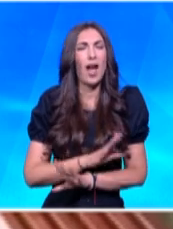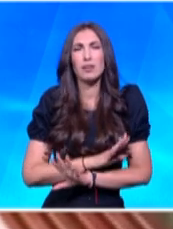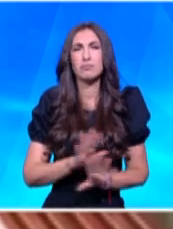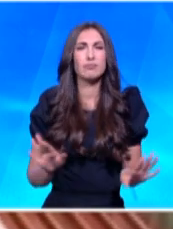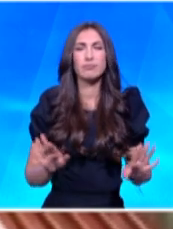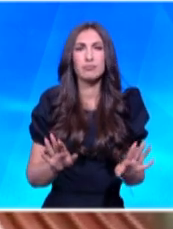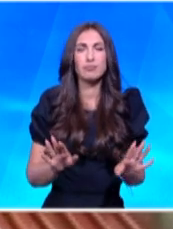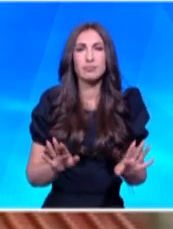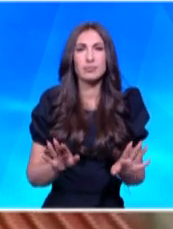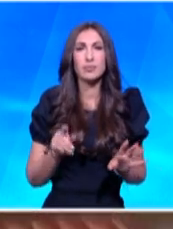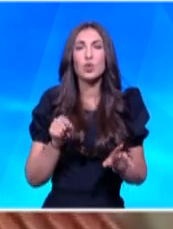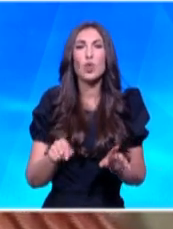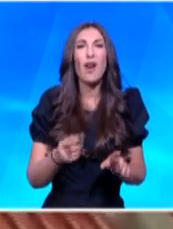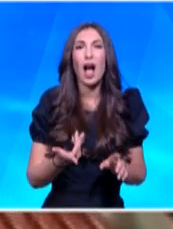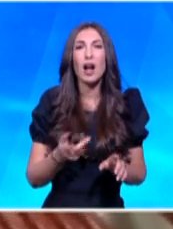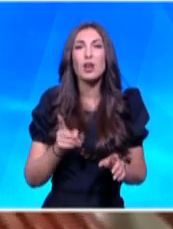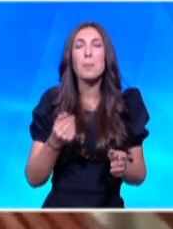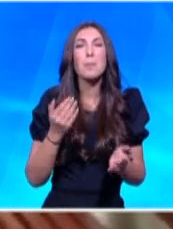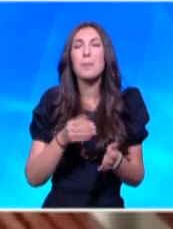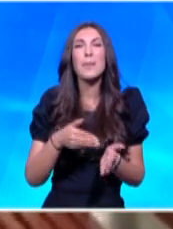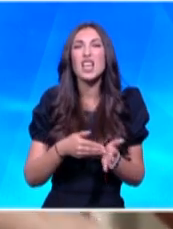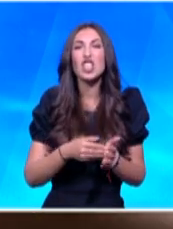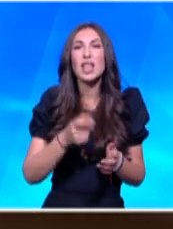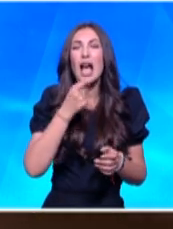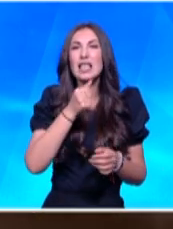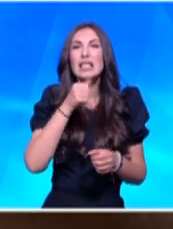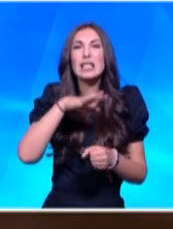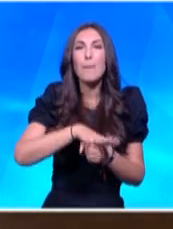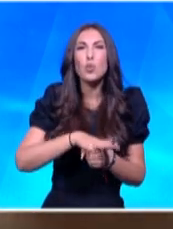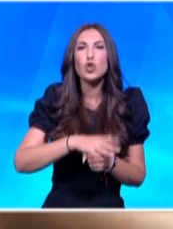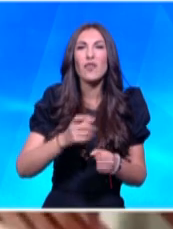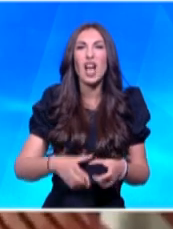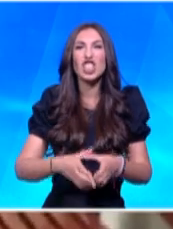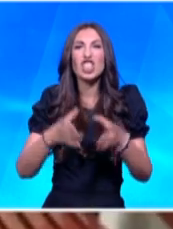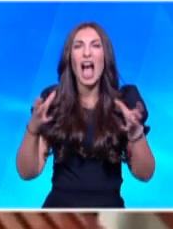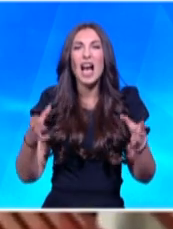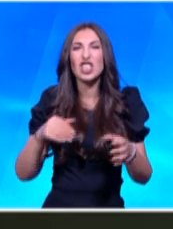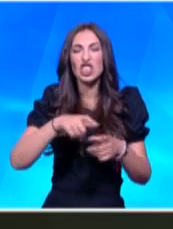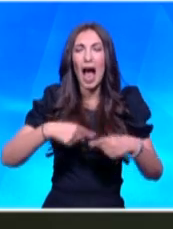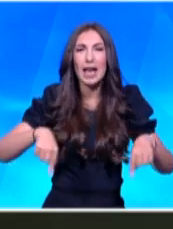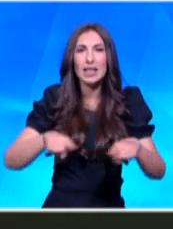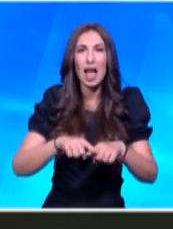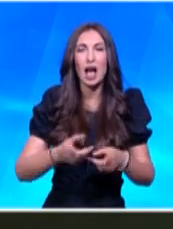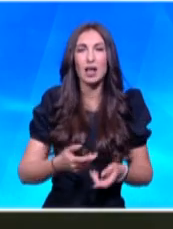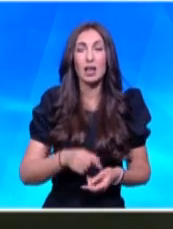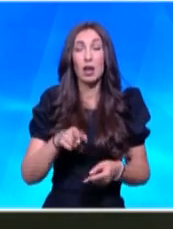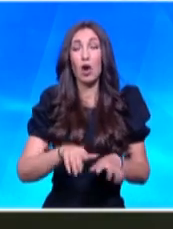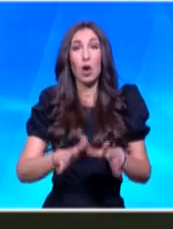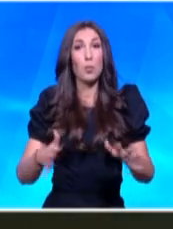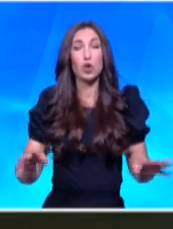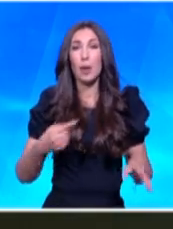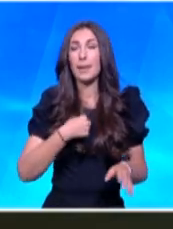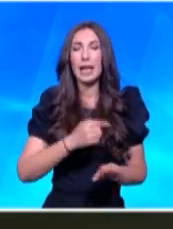всичко са дължи на запушени шахти, на кой му миришва шахтата е запушил пред хотела. Положението при нас